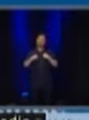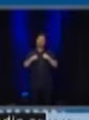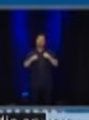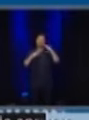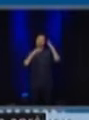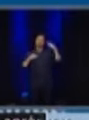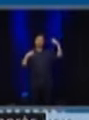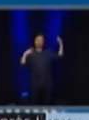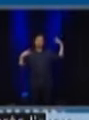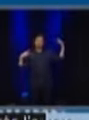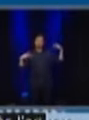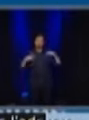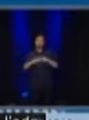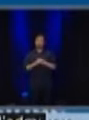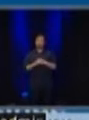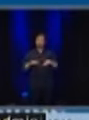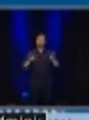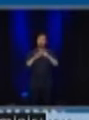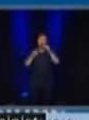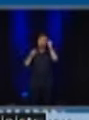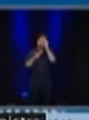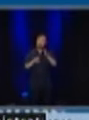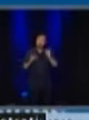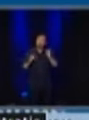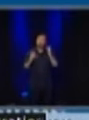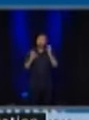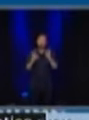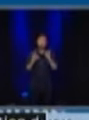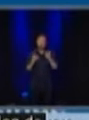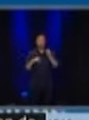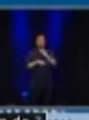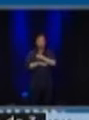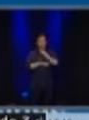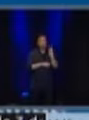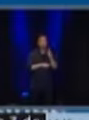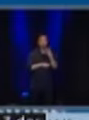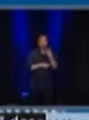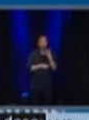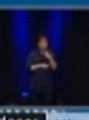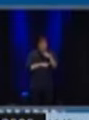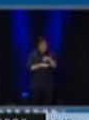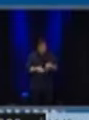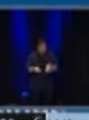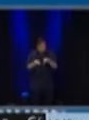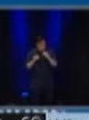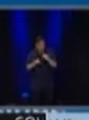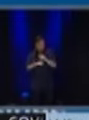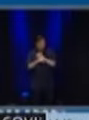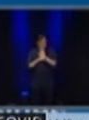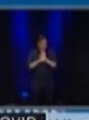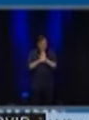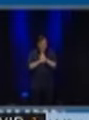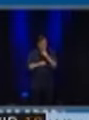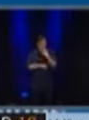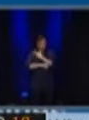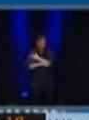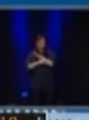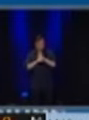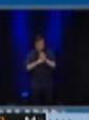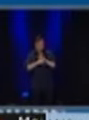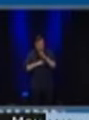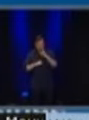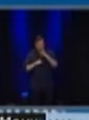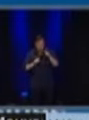dire que les gens, par exemple, qui voudraient voyager, puis qui veulent, même s'ils ont eu la COVID, avoir une deuxième dose, ça va être possible de le